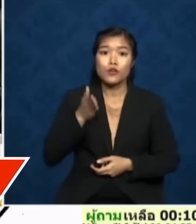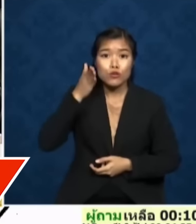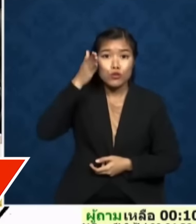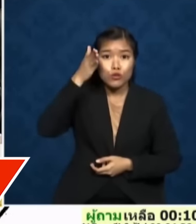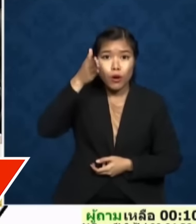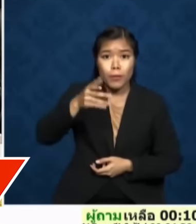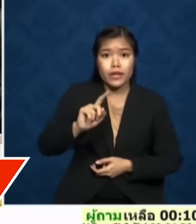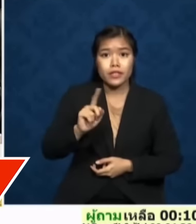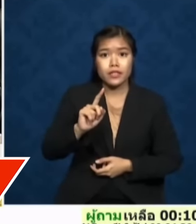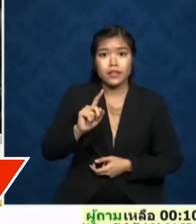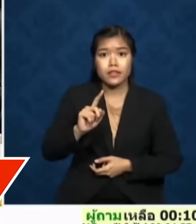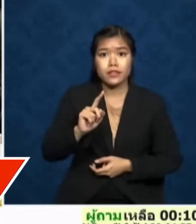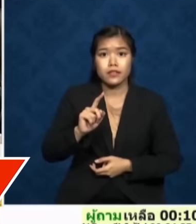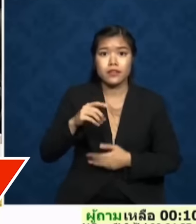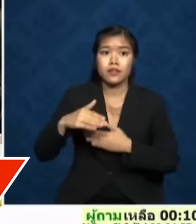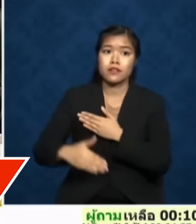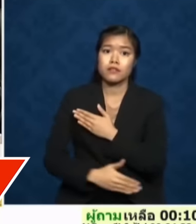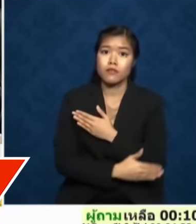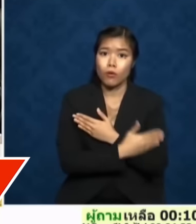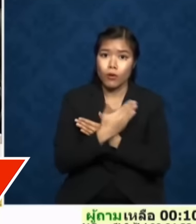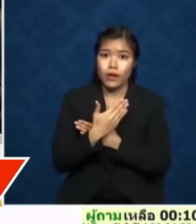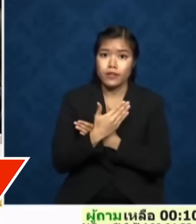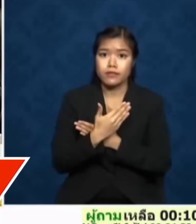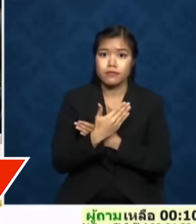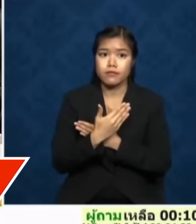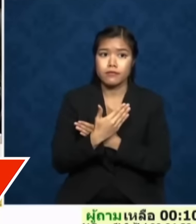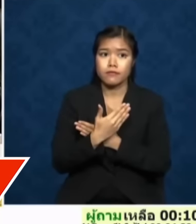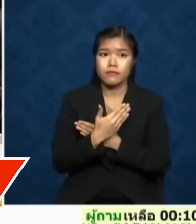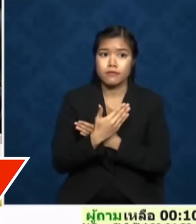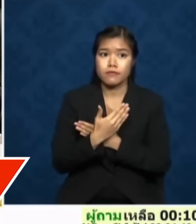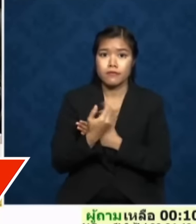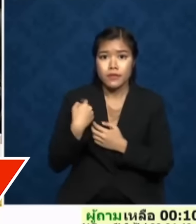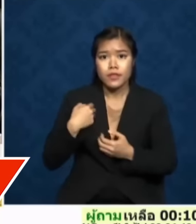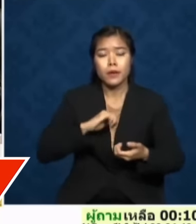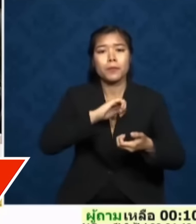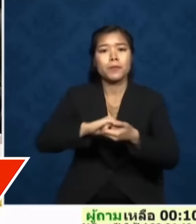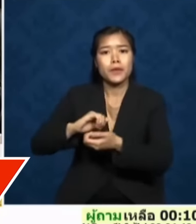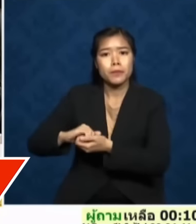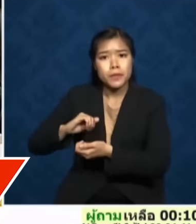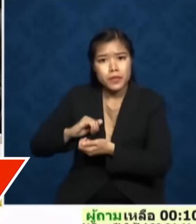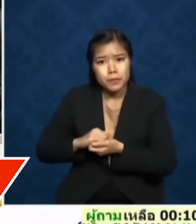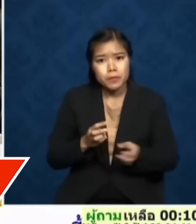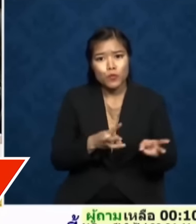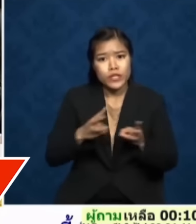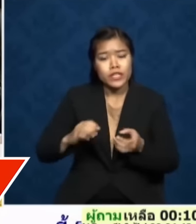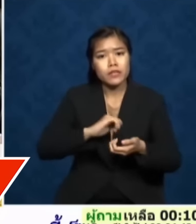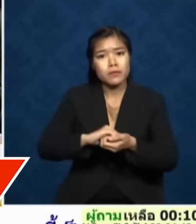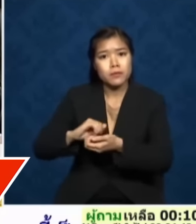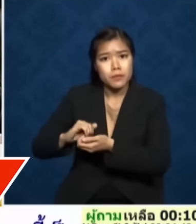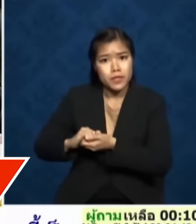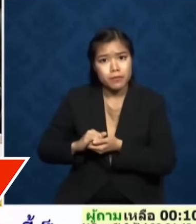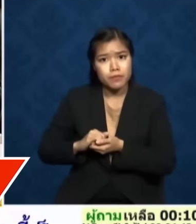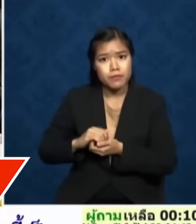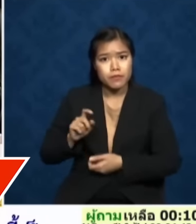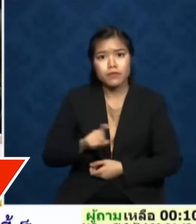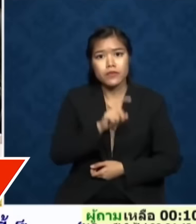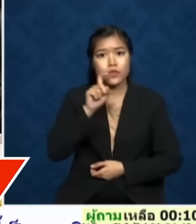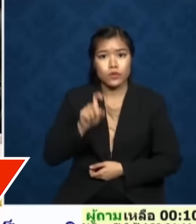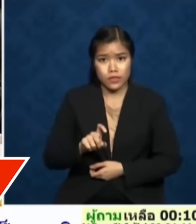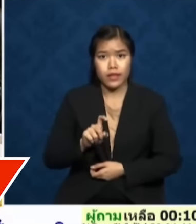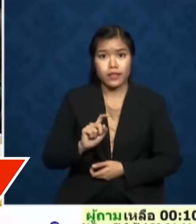าสในการหาฉันทามติใหม่ด้วยคำถามแรกในการจัดทำประช